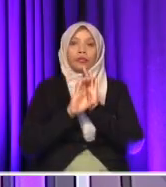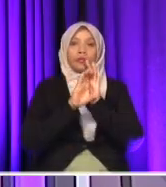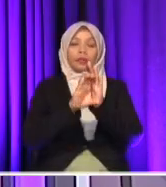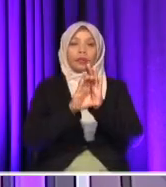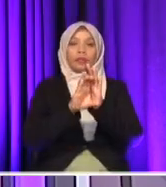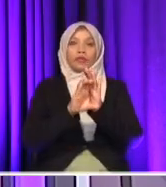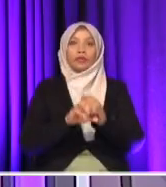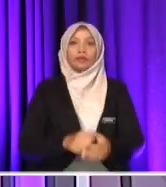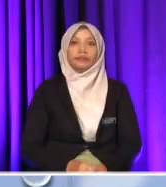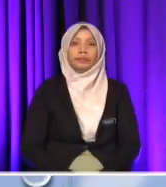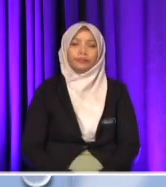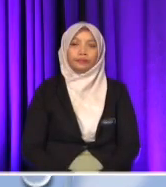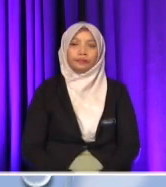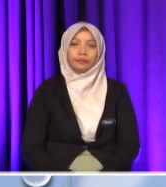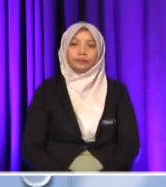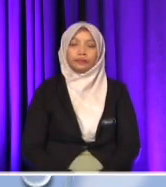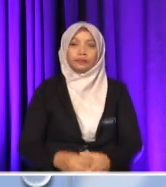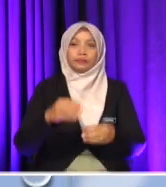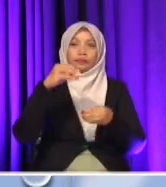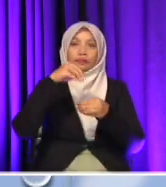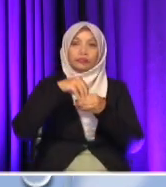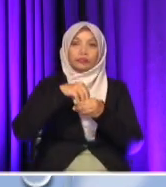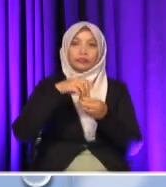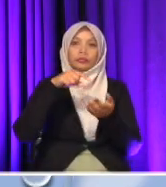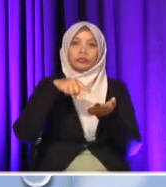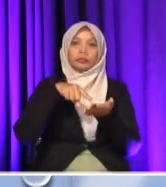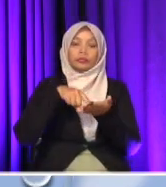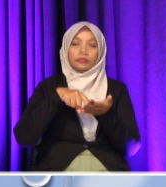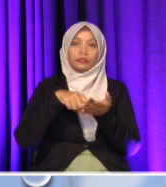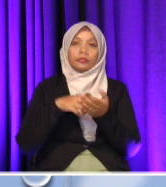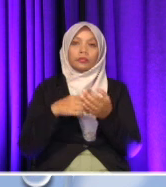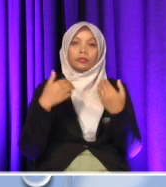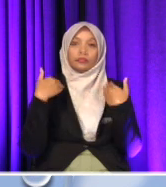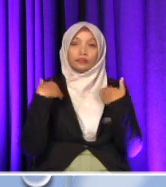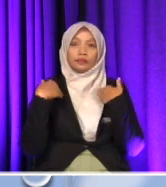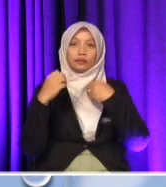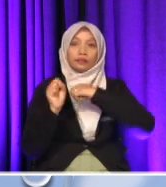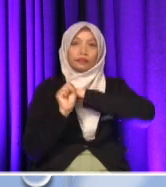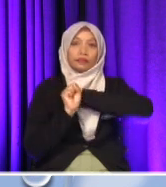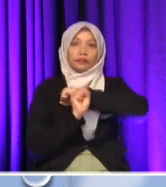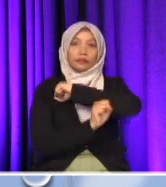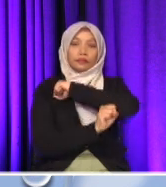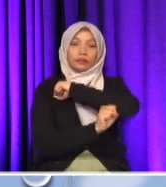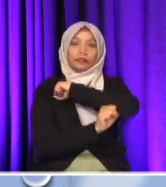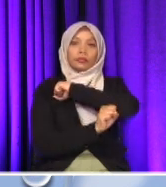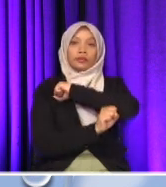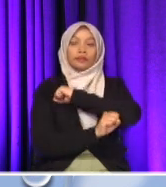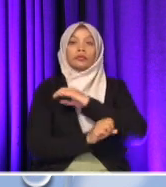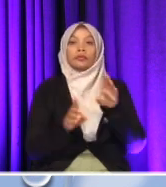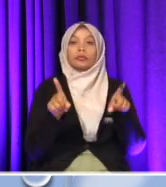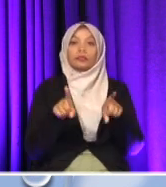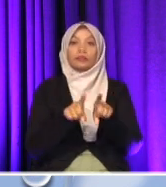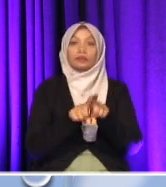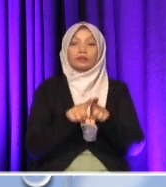magnitude. Okey, bentuk polar ni okey, dah ada magnitude dan dia ada sudut. Okey, contoh untuk persamaan untuk A di sini kan, untuk